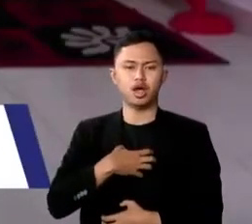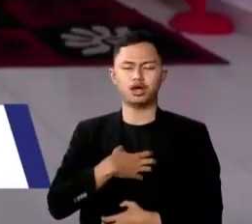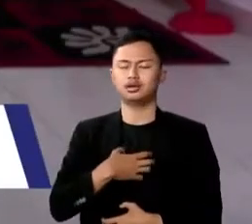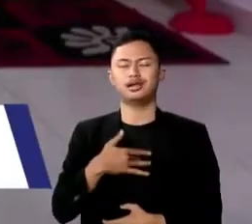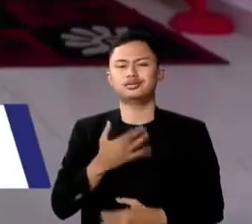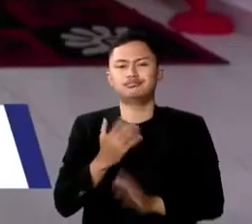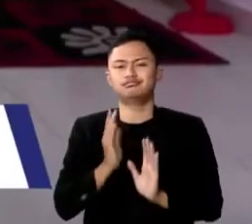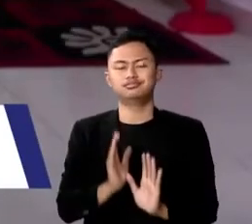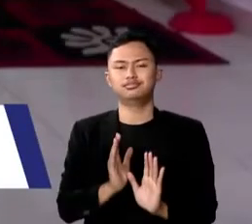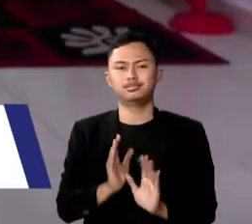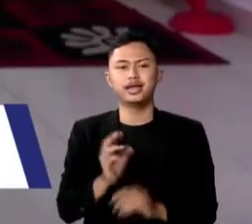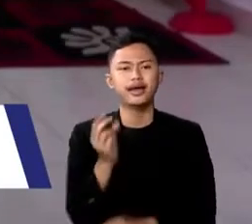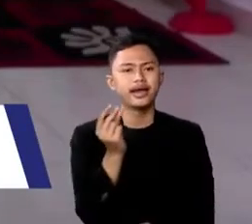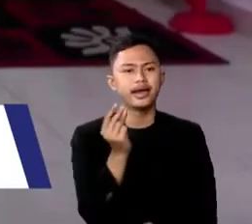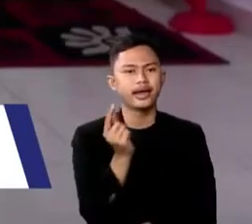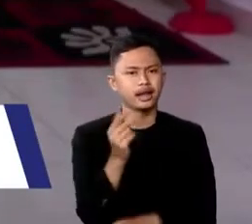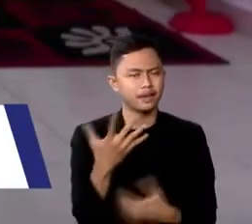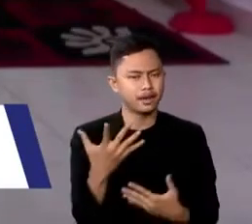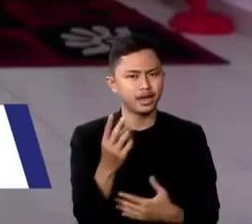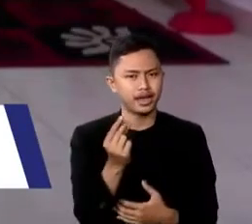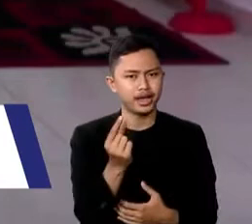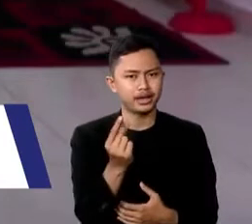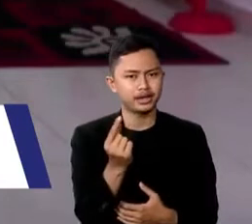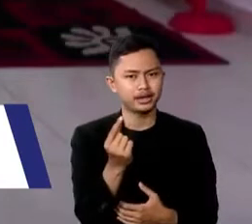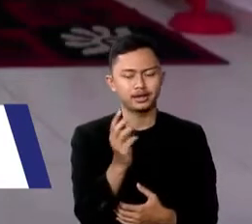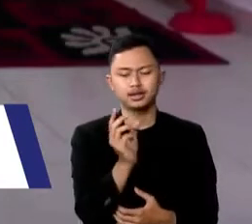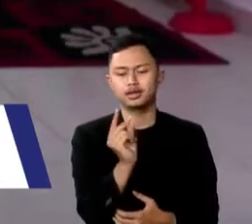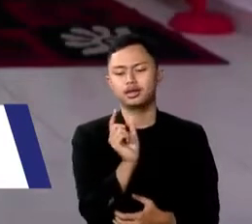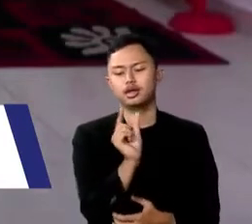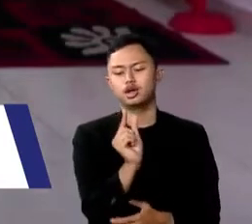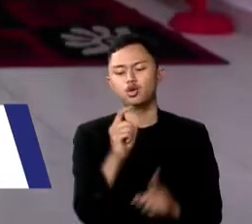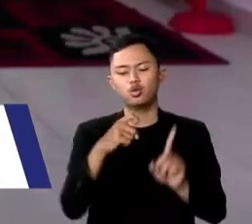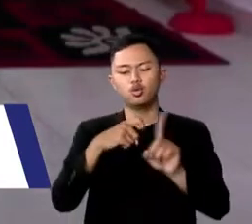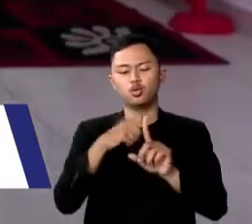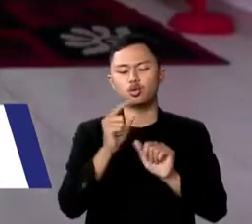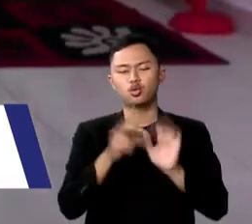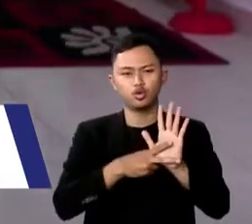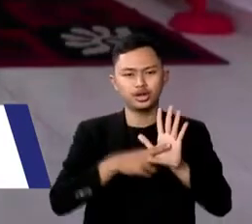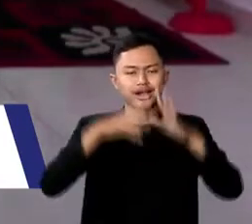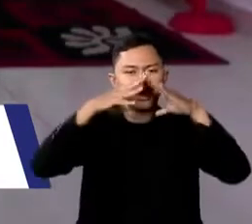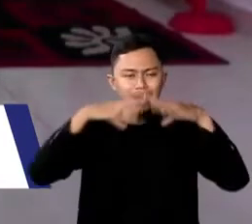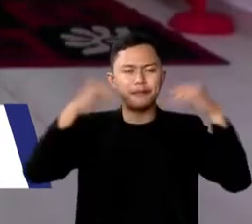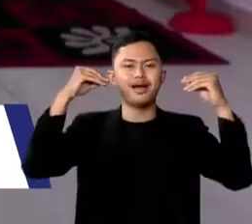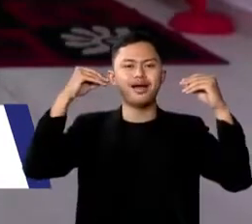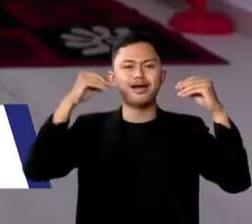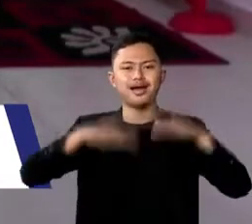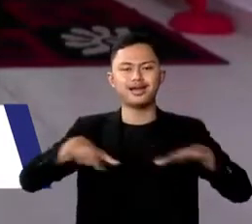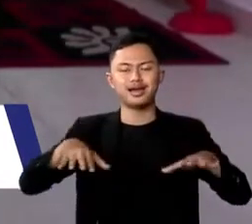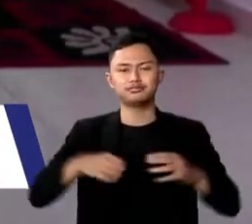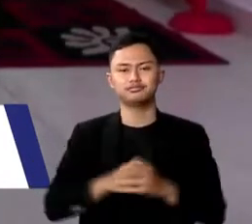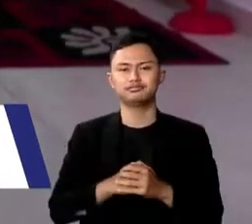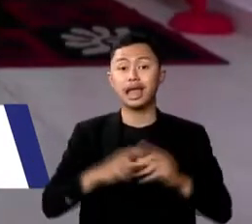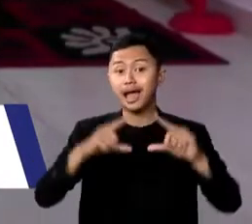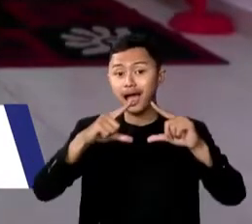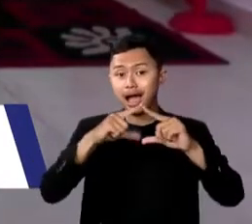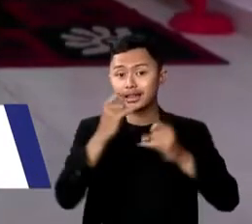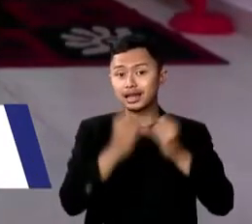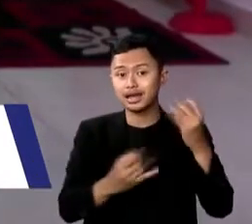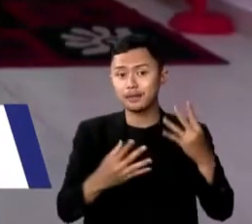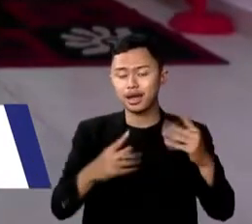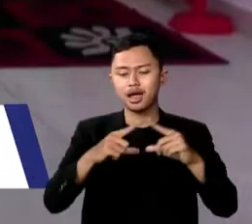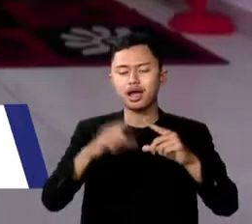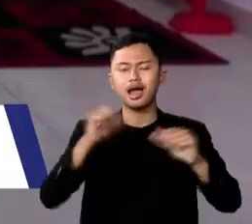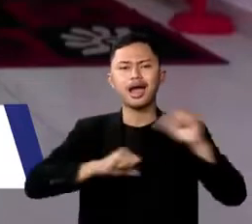kita airnya up dan rukun dan ramah dengan anak dan hanya adalah tetap